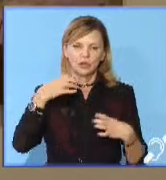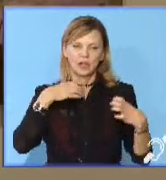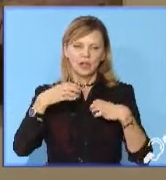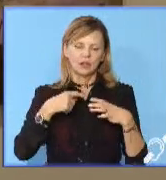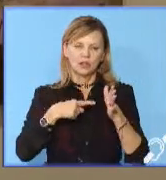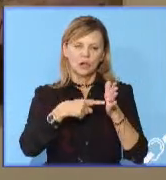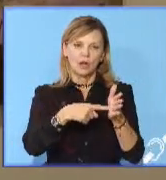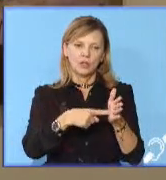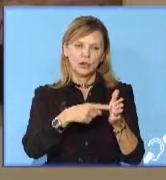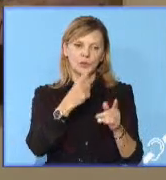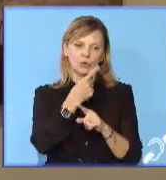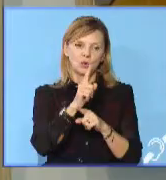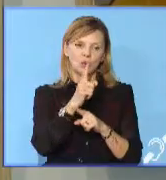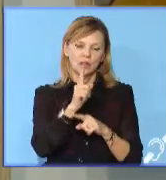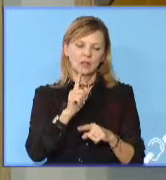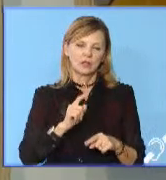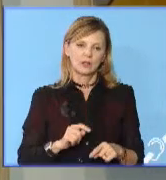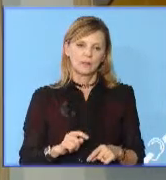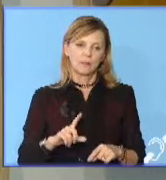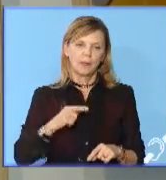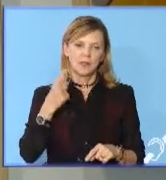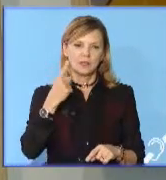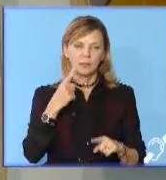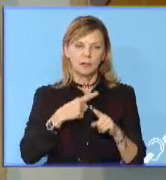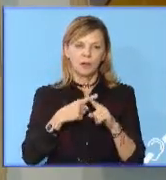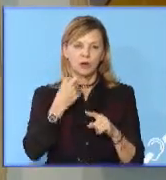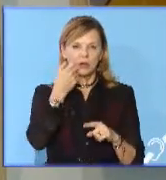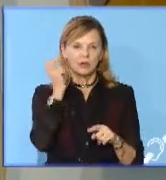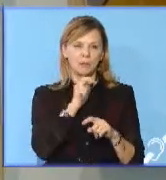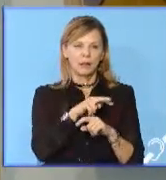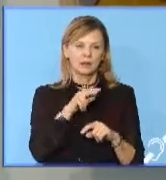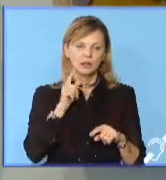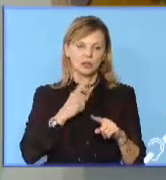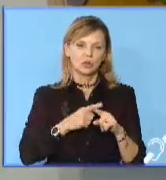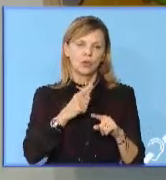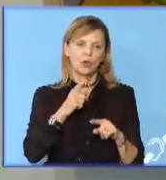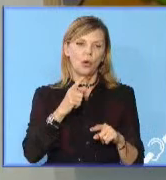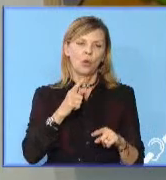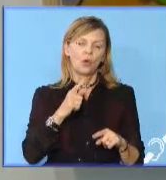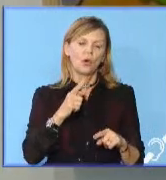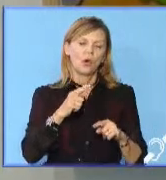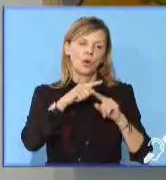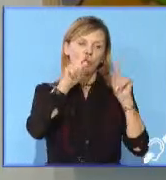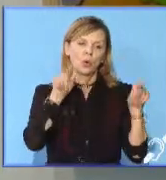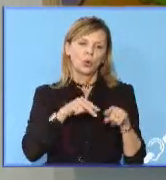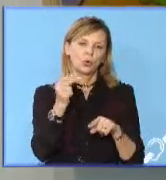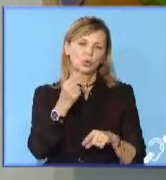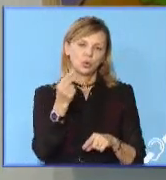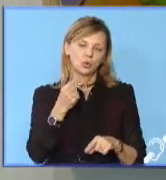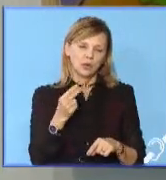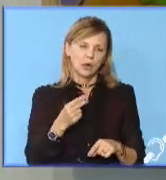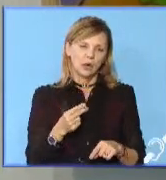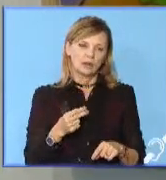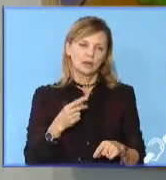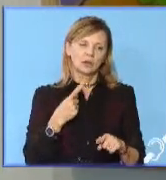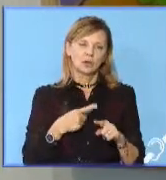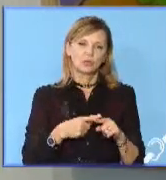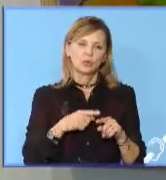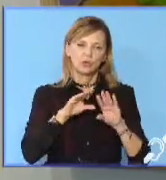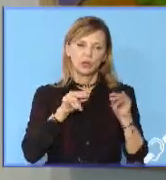expus lucrările la Galeria Arta. Este prima participare, de data aceasta cu o lucrare cu tehnică mixtă, cu inserții